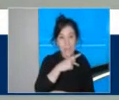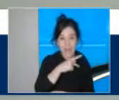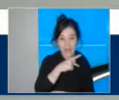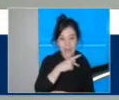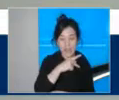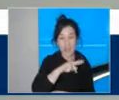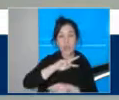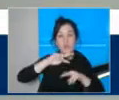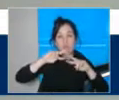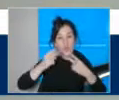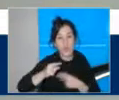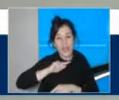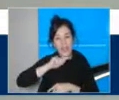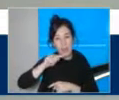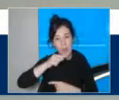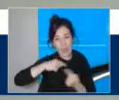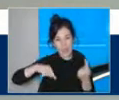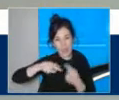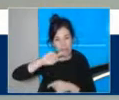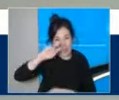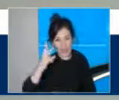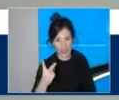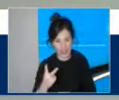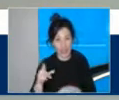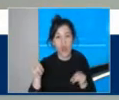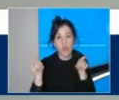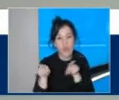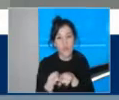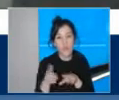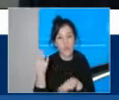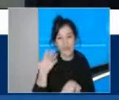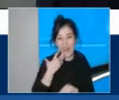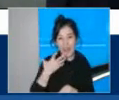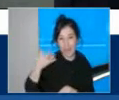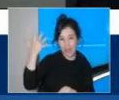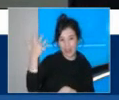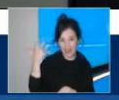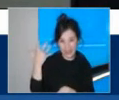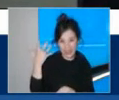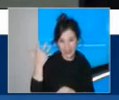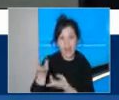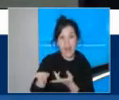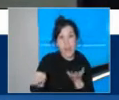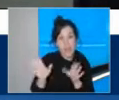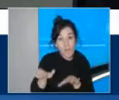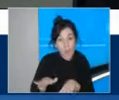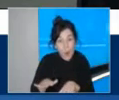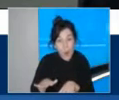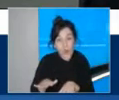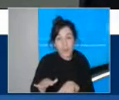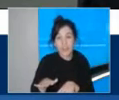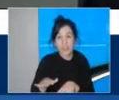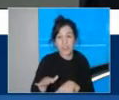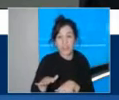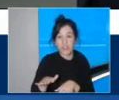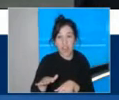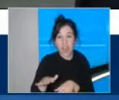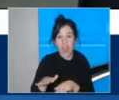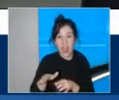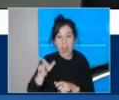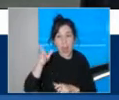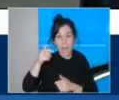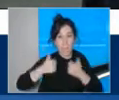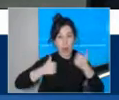יגיעו לסיבוב השני בדיוק כמו לפני 5 שנים, ושלמרות שהמועמדים